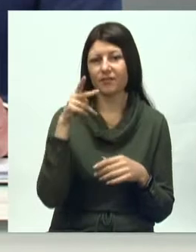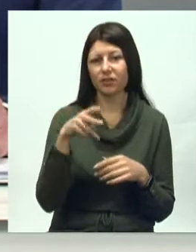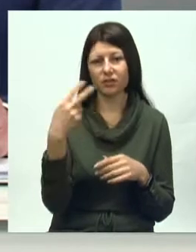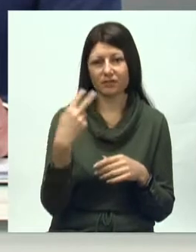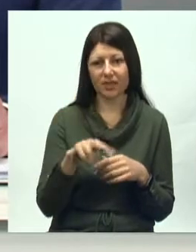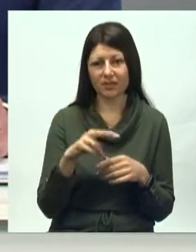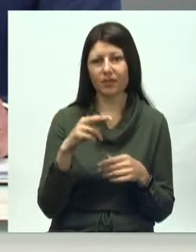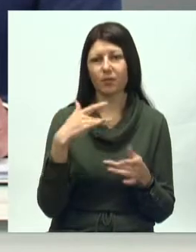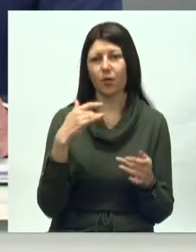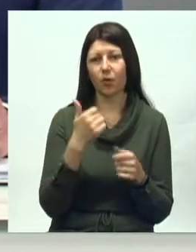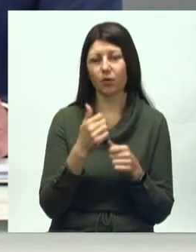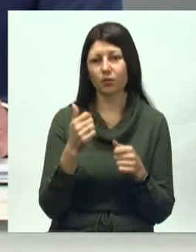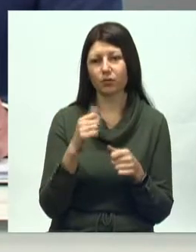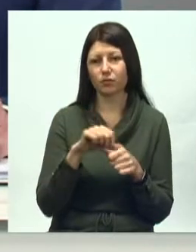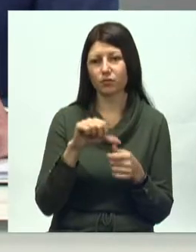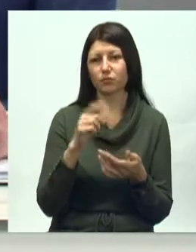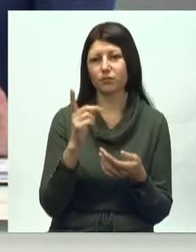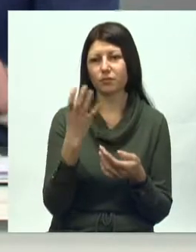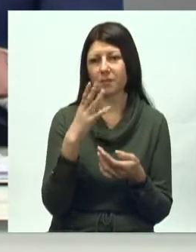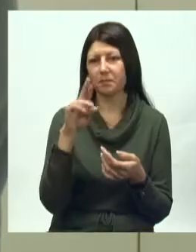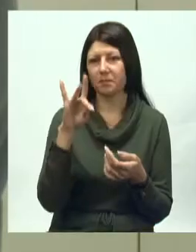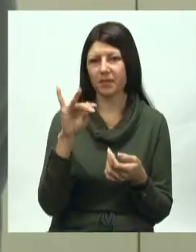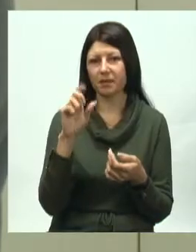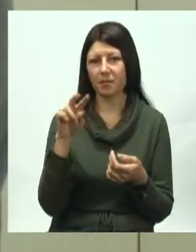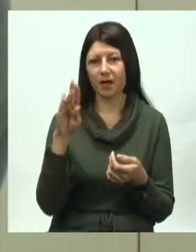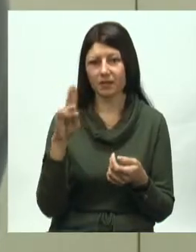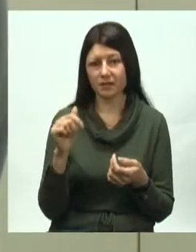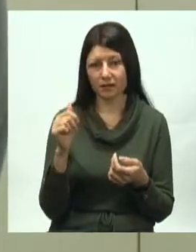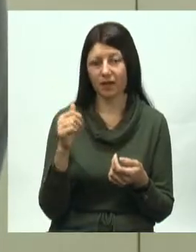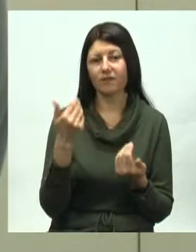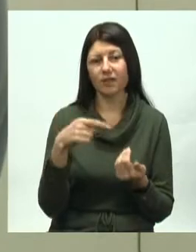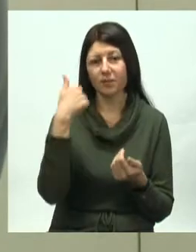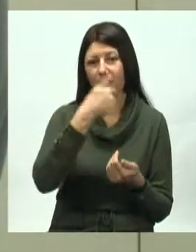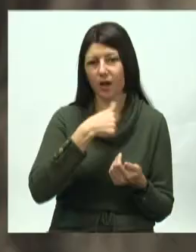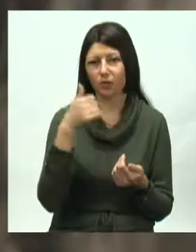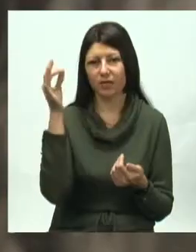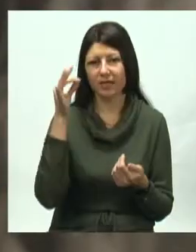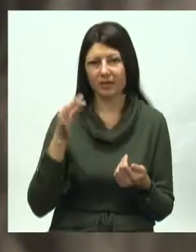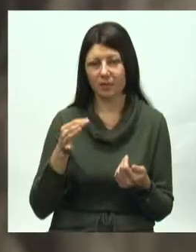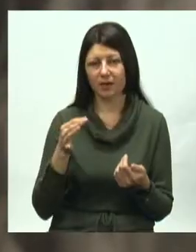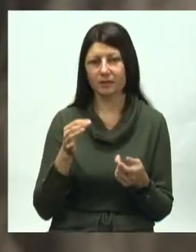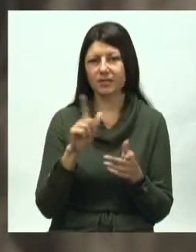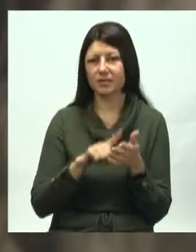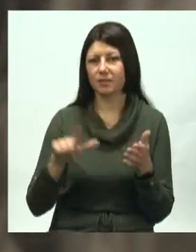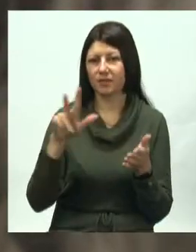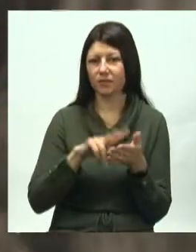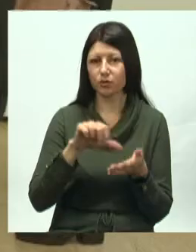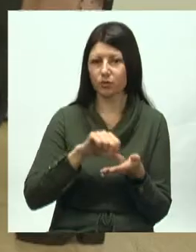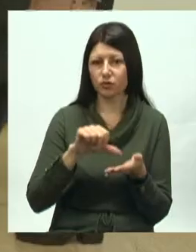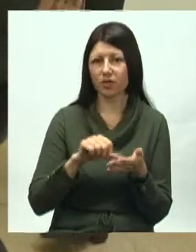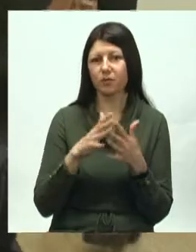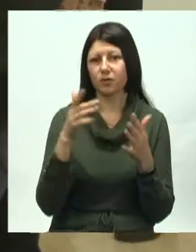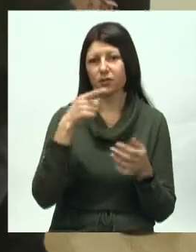конкурсу присоединилась Прибалтика. В этом году – Германия. 78 участников, порядка 1000 работ и всего